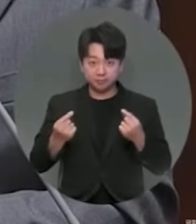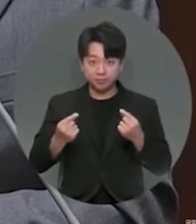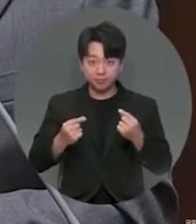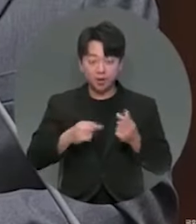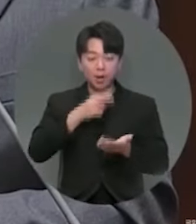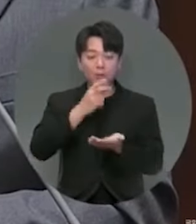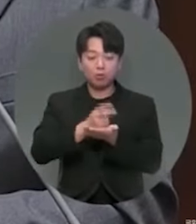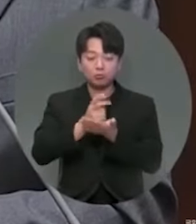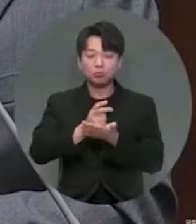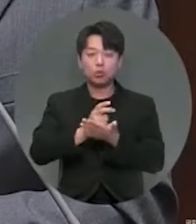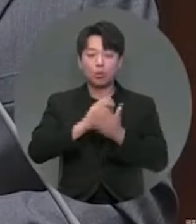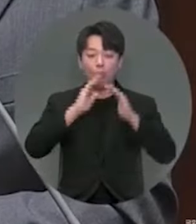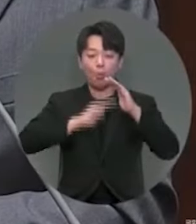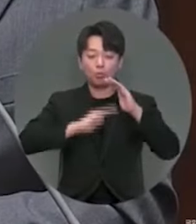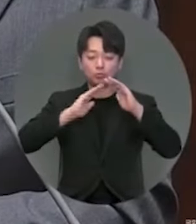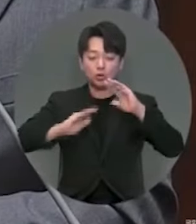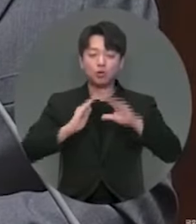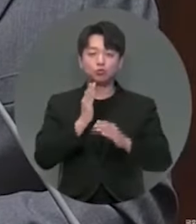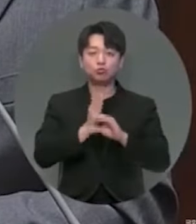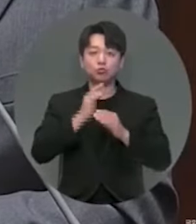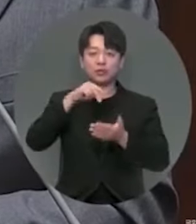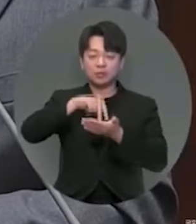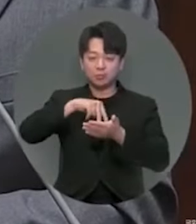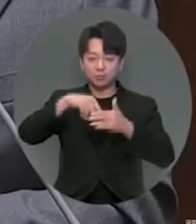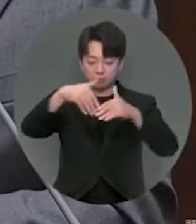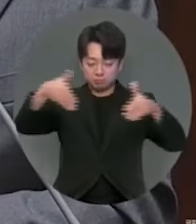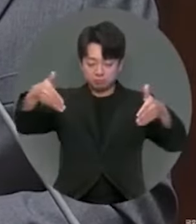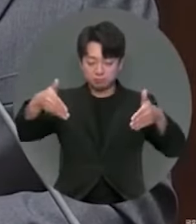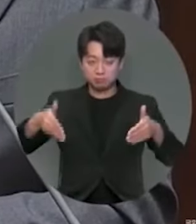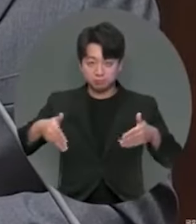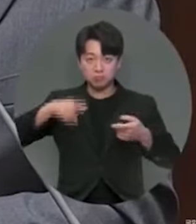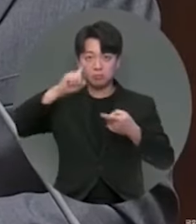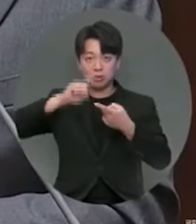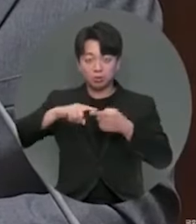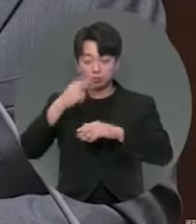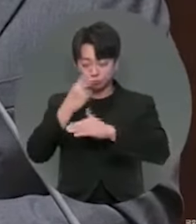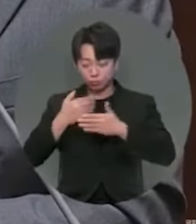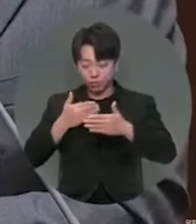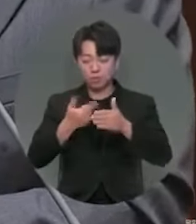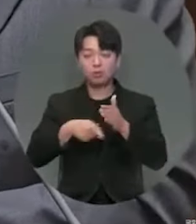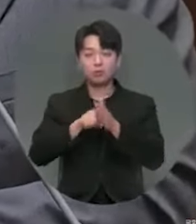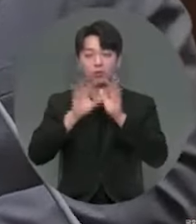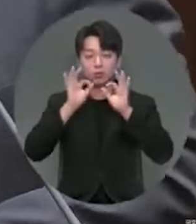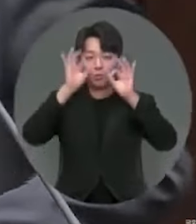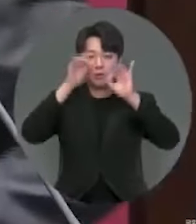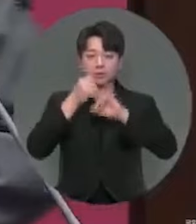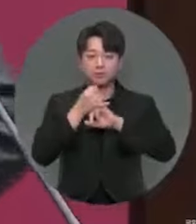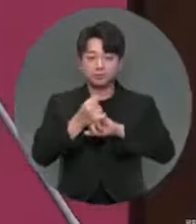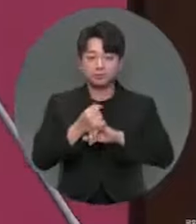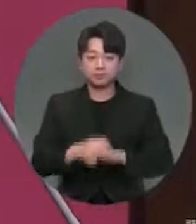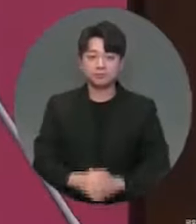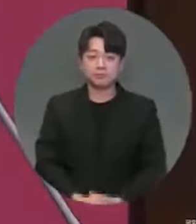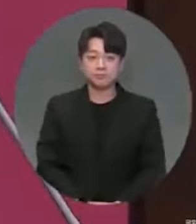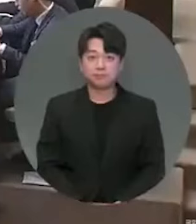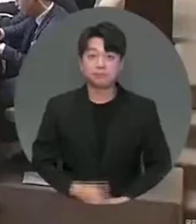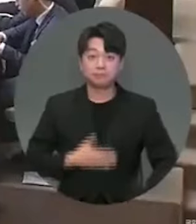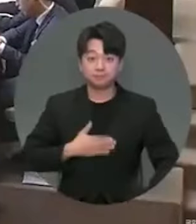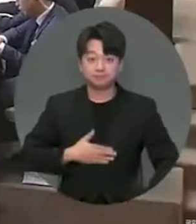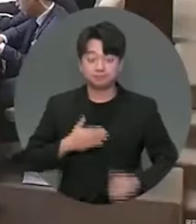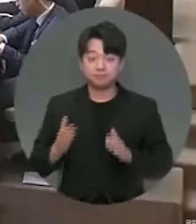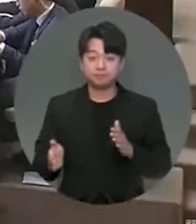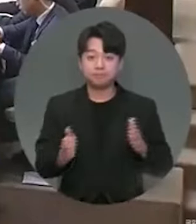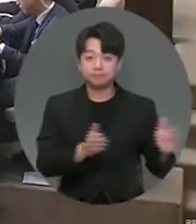중립성을 가지고 수사할 수 있도록 최선을 다해서 지도하고 감독하겠습니다. 예, 들어가십시오.